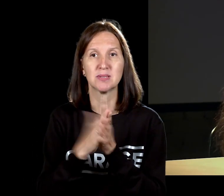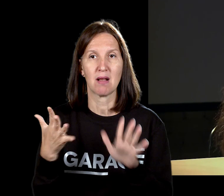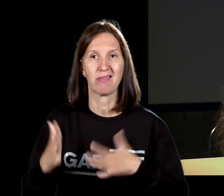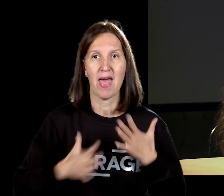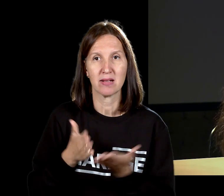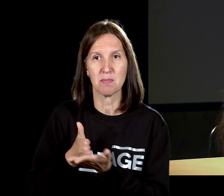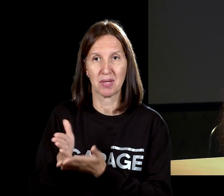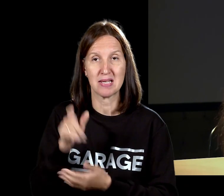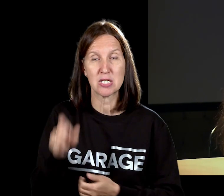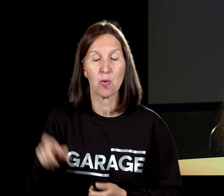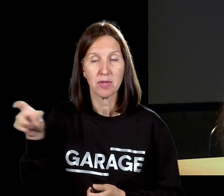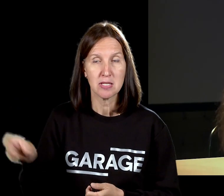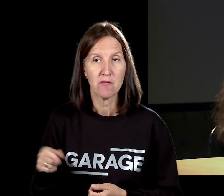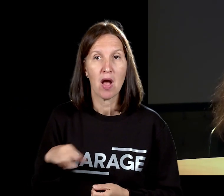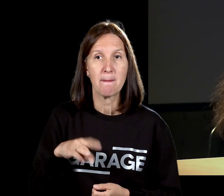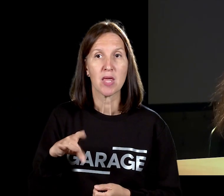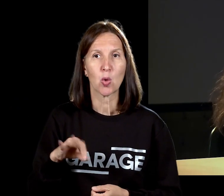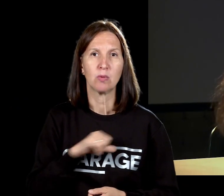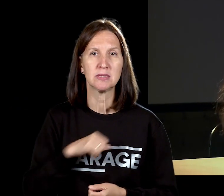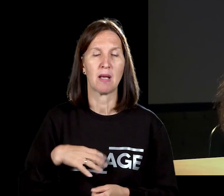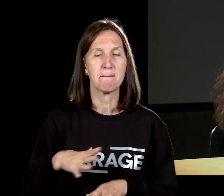и был достаточно подвижным и